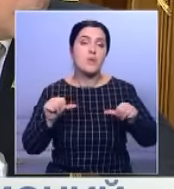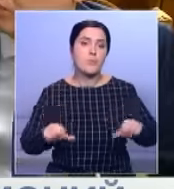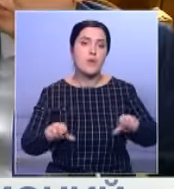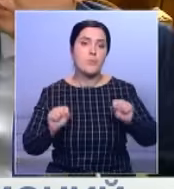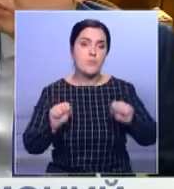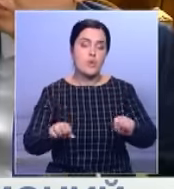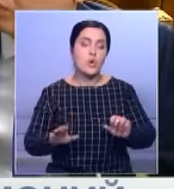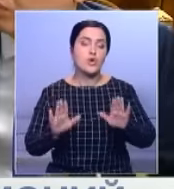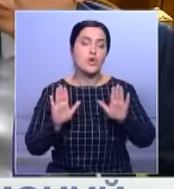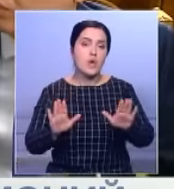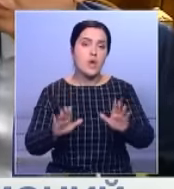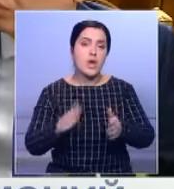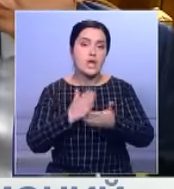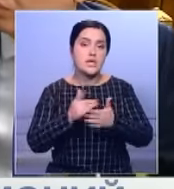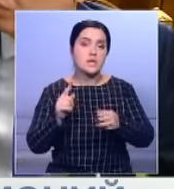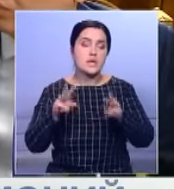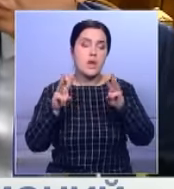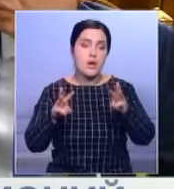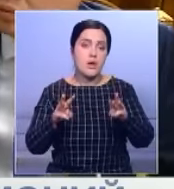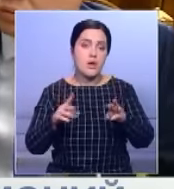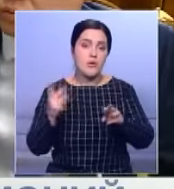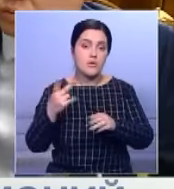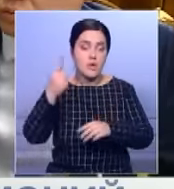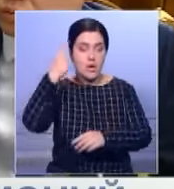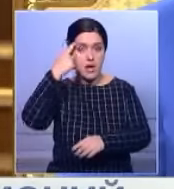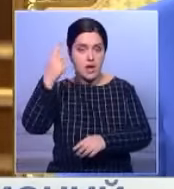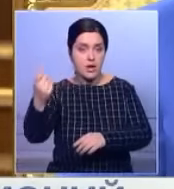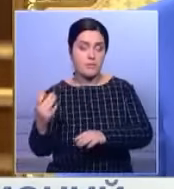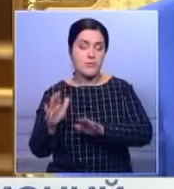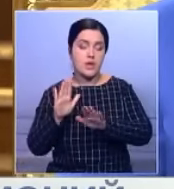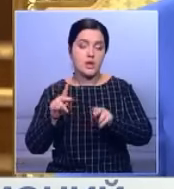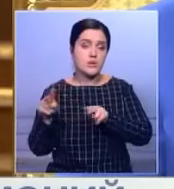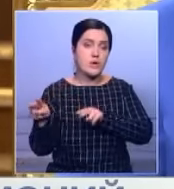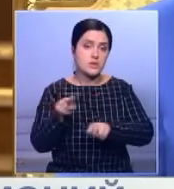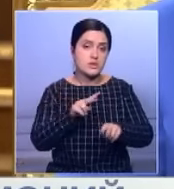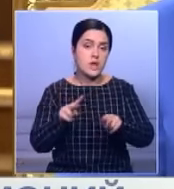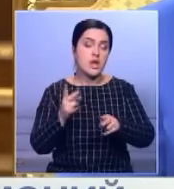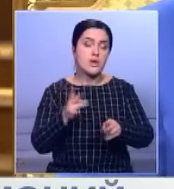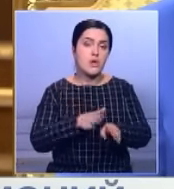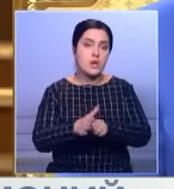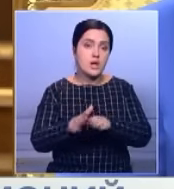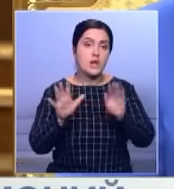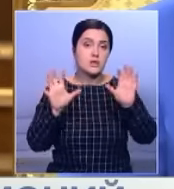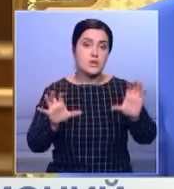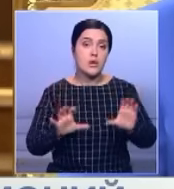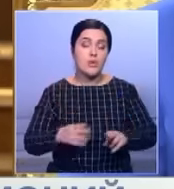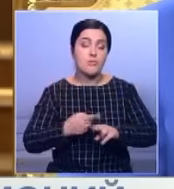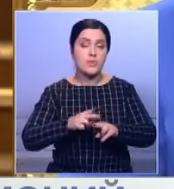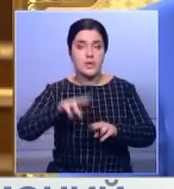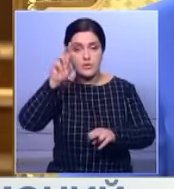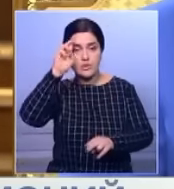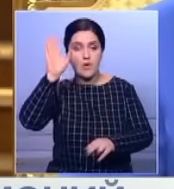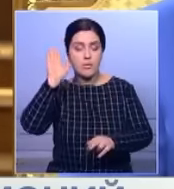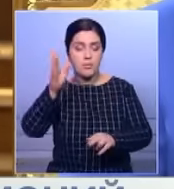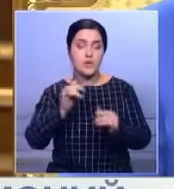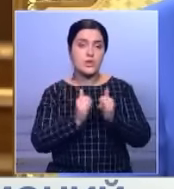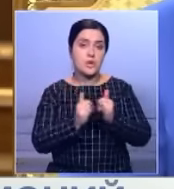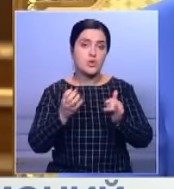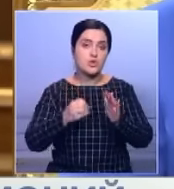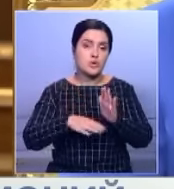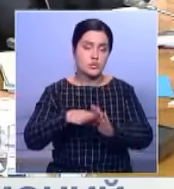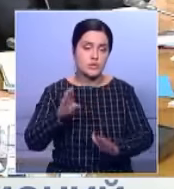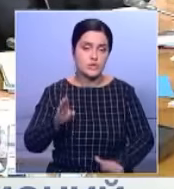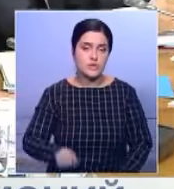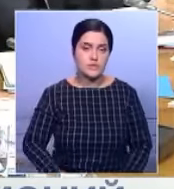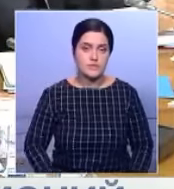может акцентировать внимание правительства на принятии законов и контроле за их реализацией. Тогда наше государство будет развиваться еще